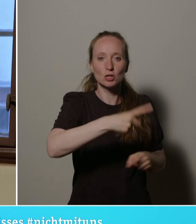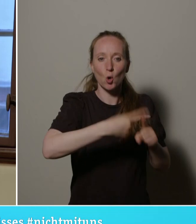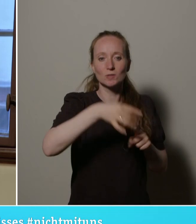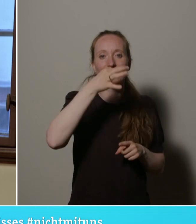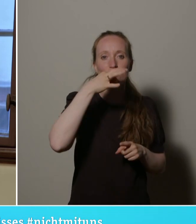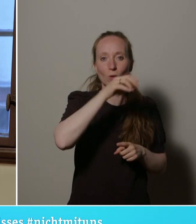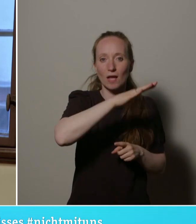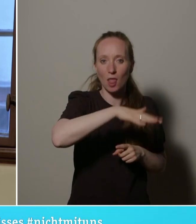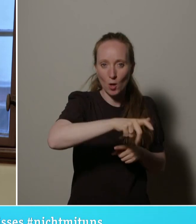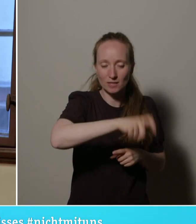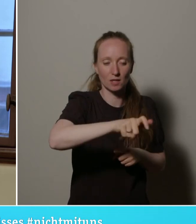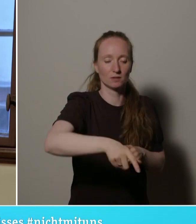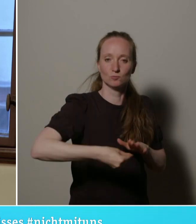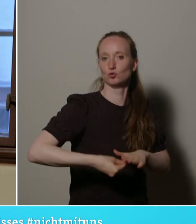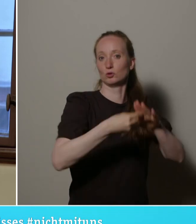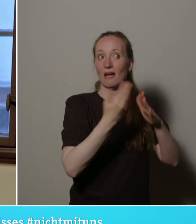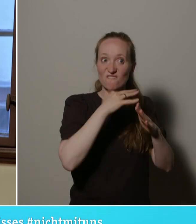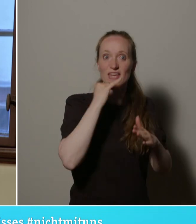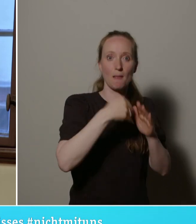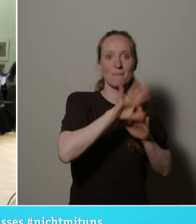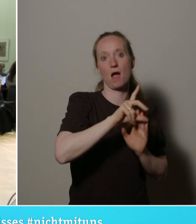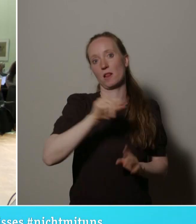das richtig unterstützenswert.